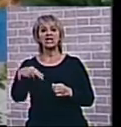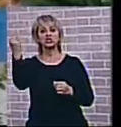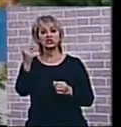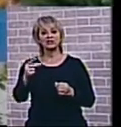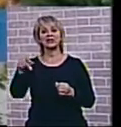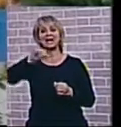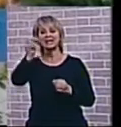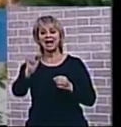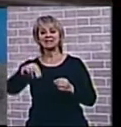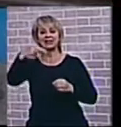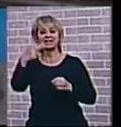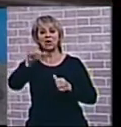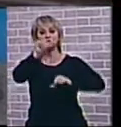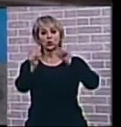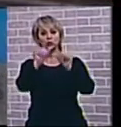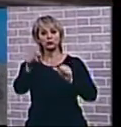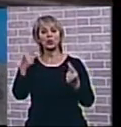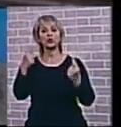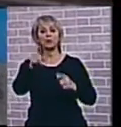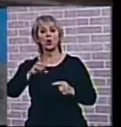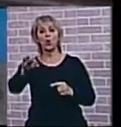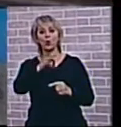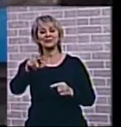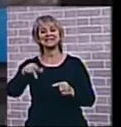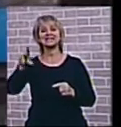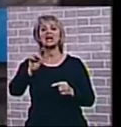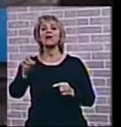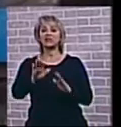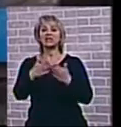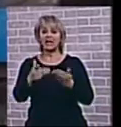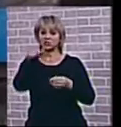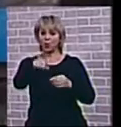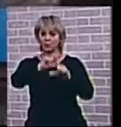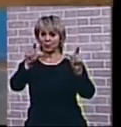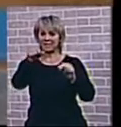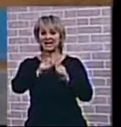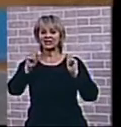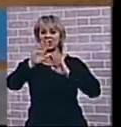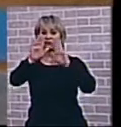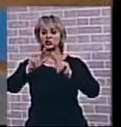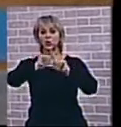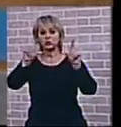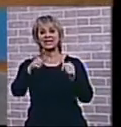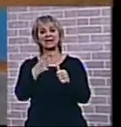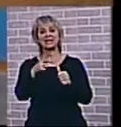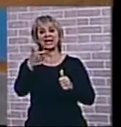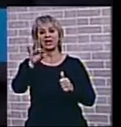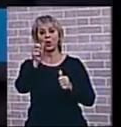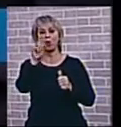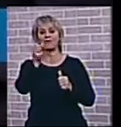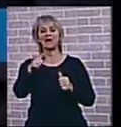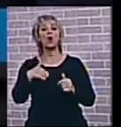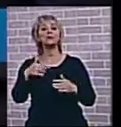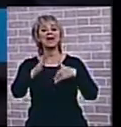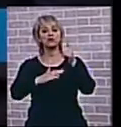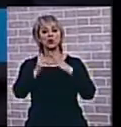Живопись, графика, дизайн, скульптура. К юбилею области в Донской публичной библиотеке открылась выставка училища имени Грекова. У меня